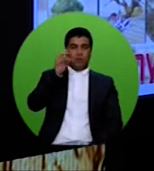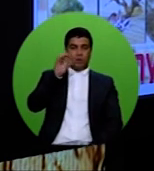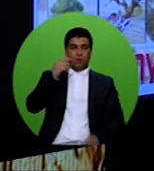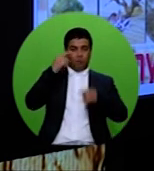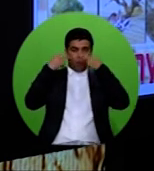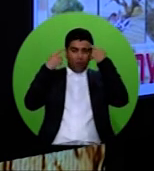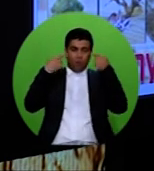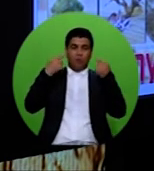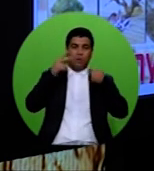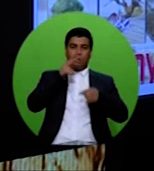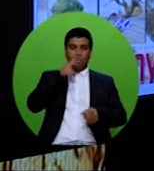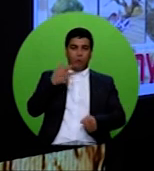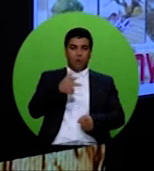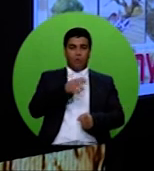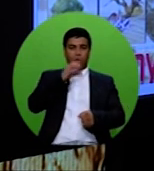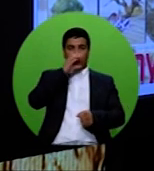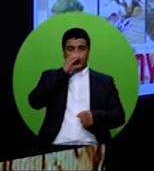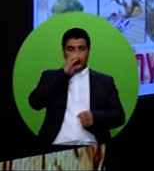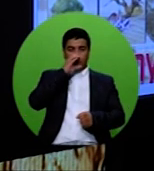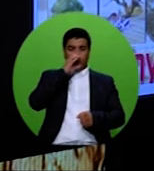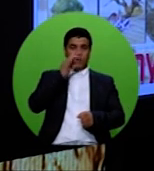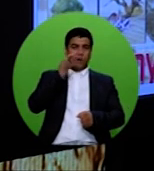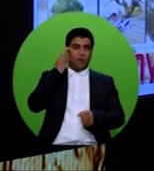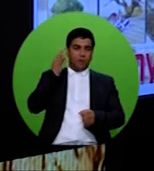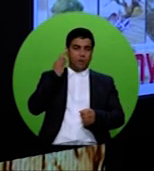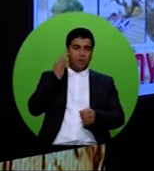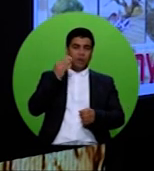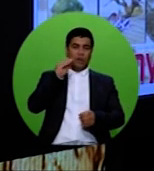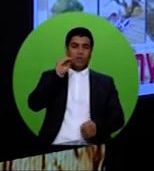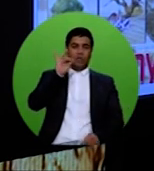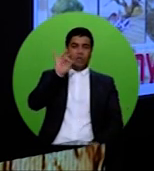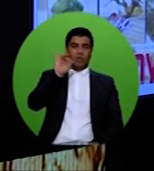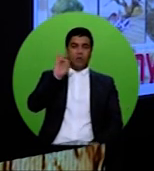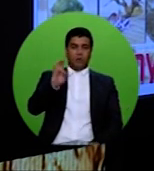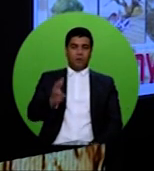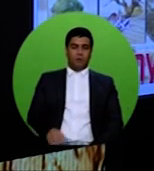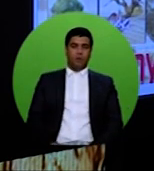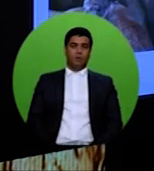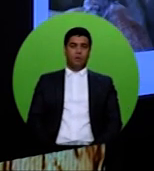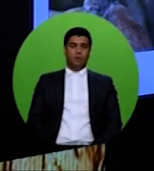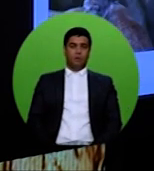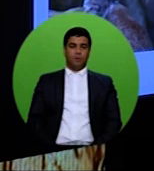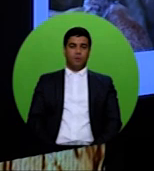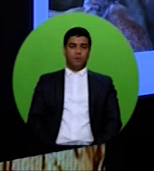вараны, змеи, волки, лисицы и джейраны.